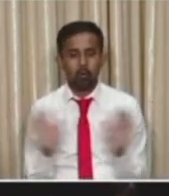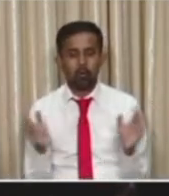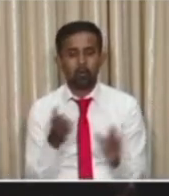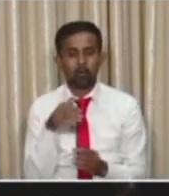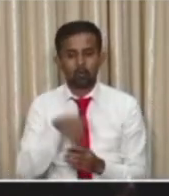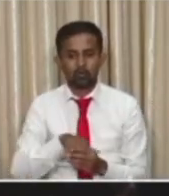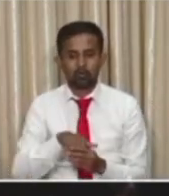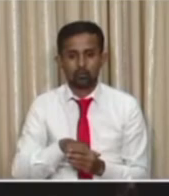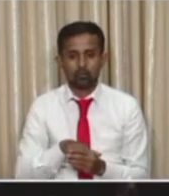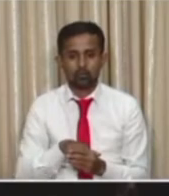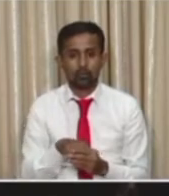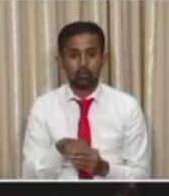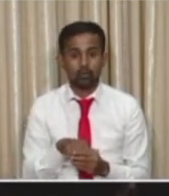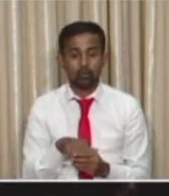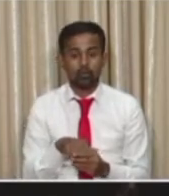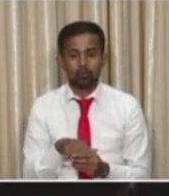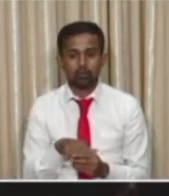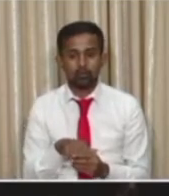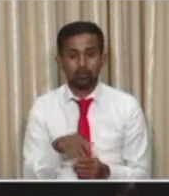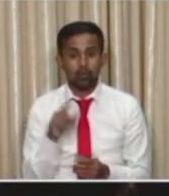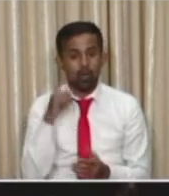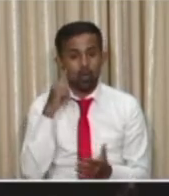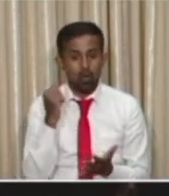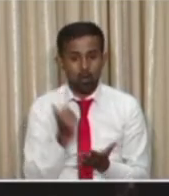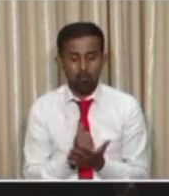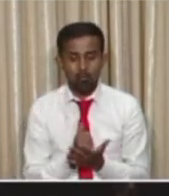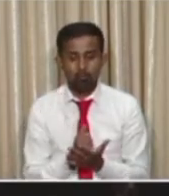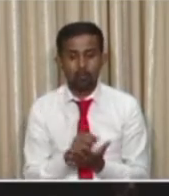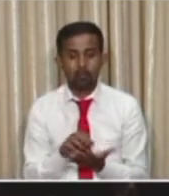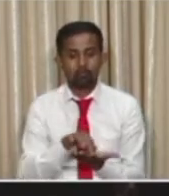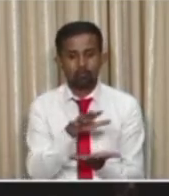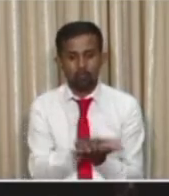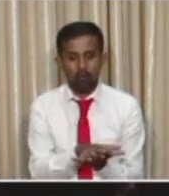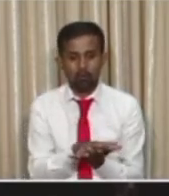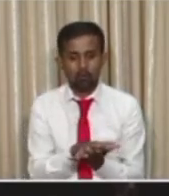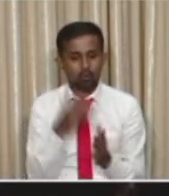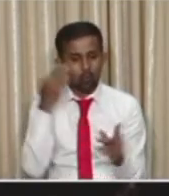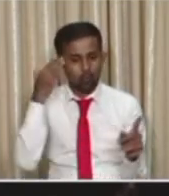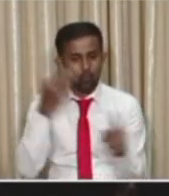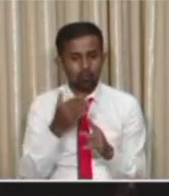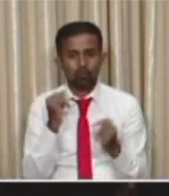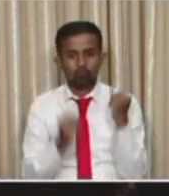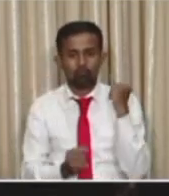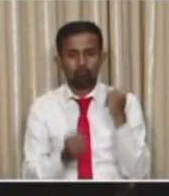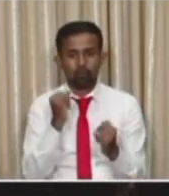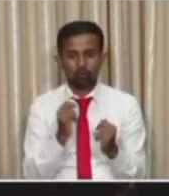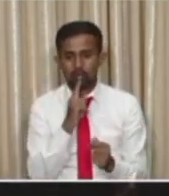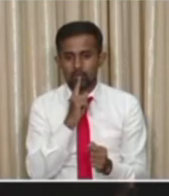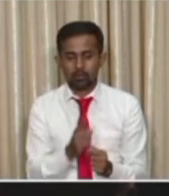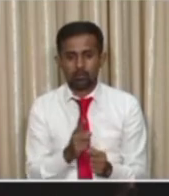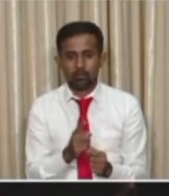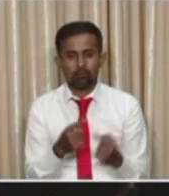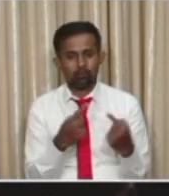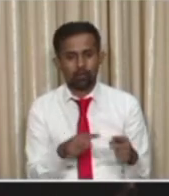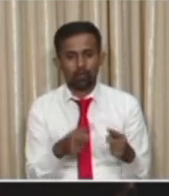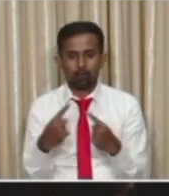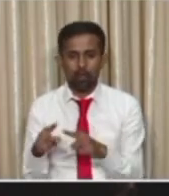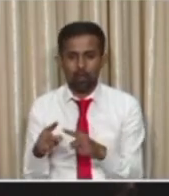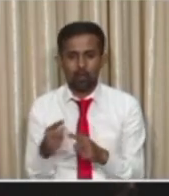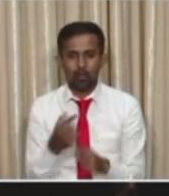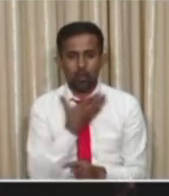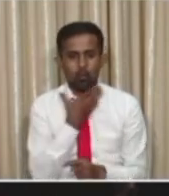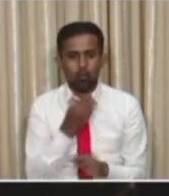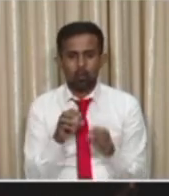தீர்ந்துவாக மாறி மக்கள் அதன் பின்னால் செல்லக்கூடிய சாத்தியம் இருக்கிறது என்பது கடந்த கால வரலாறு, புதிதாக நாம் அறிந்து கொள்ள தேவையில்லை. அந்த அடிப்படையில் பார்க்கிற போது